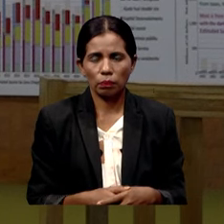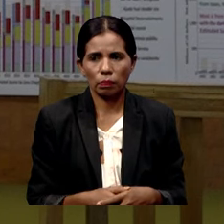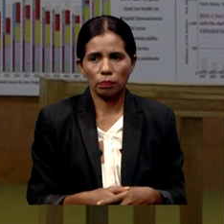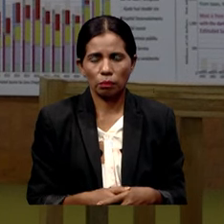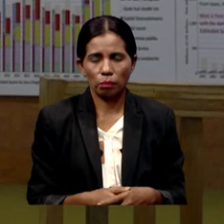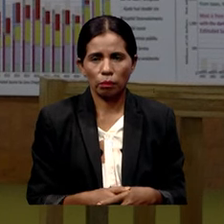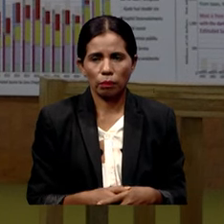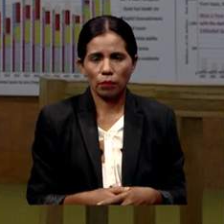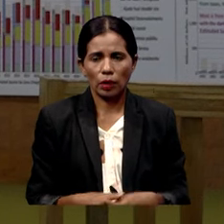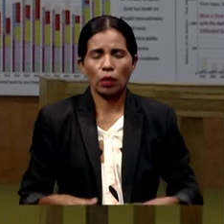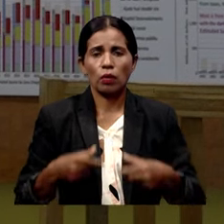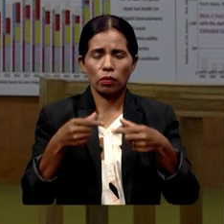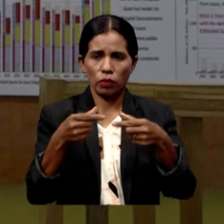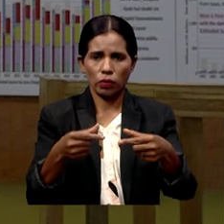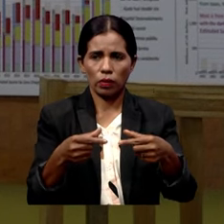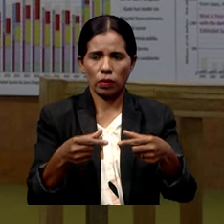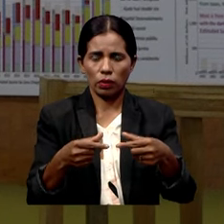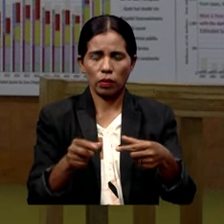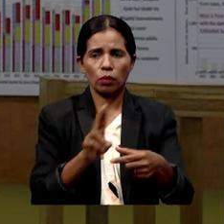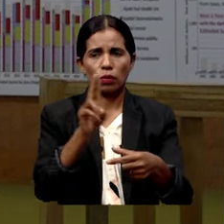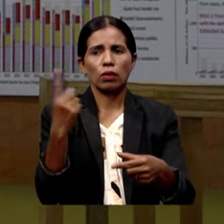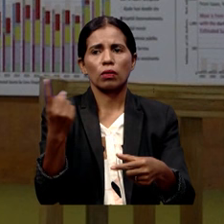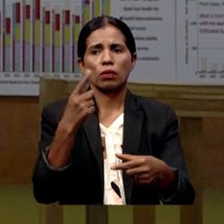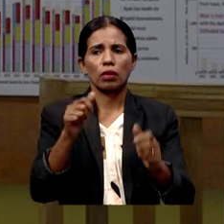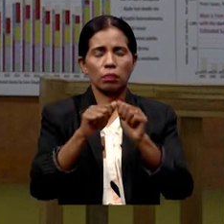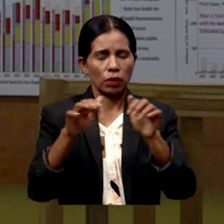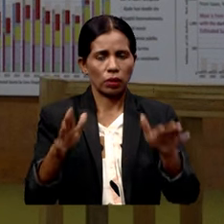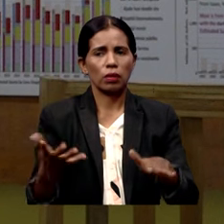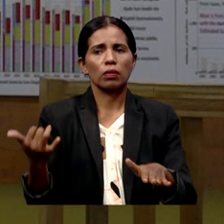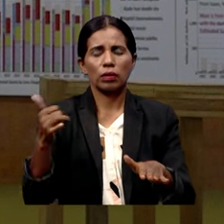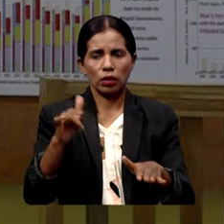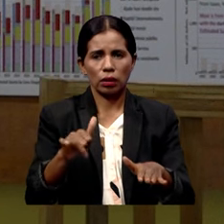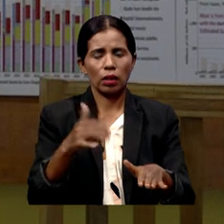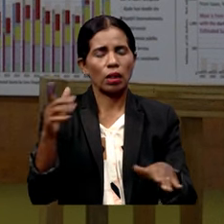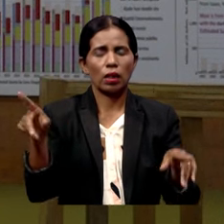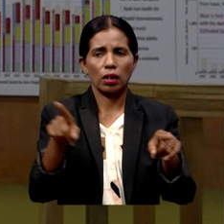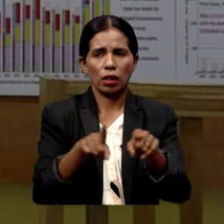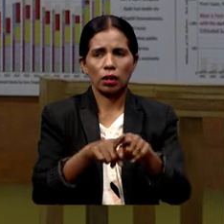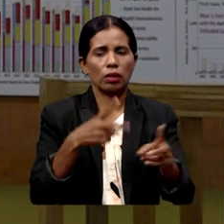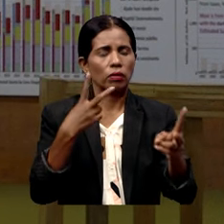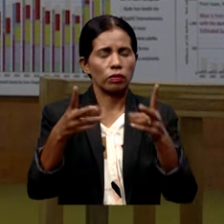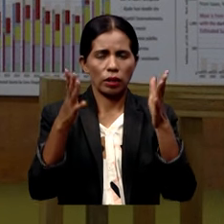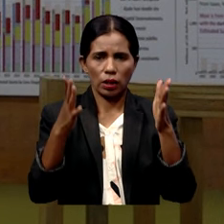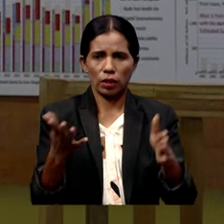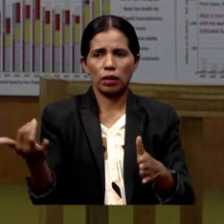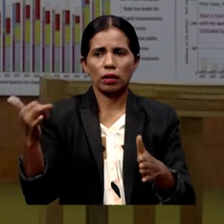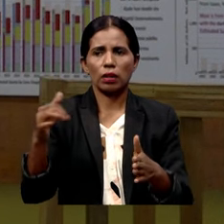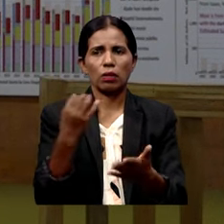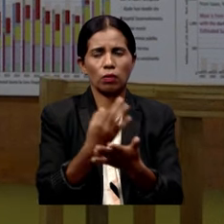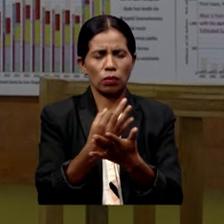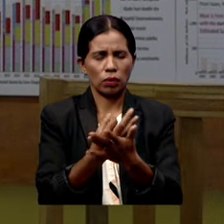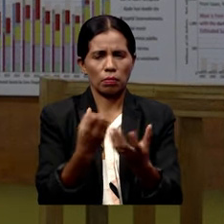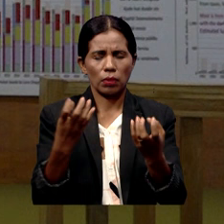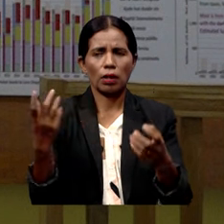nasa fo gasta di tiha administrasam sira hanesan iya biasen sira ba subsidius uiwain